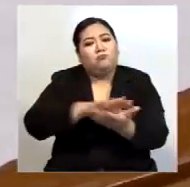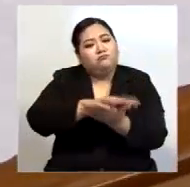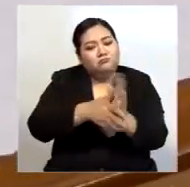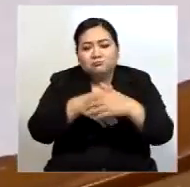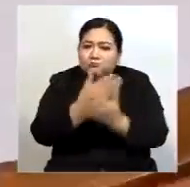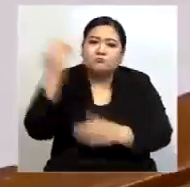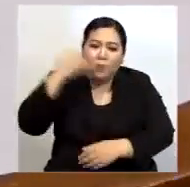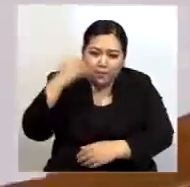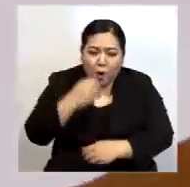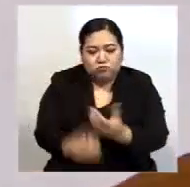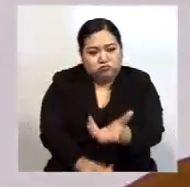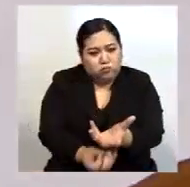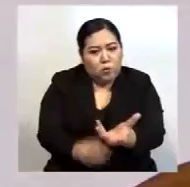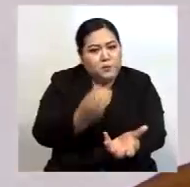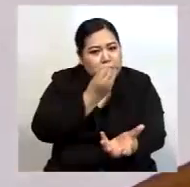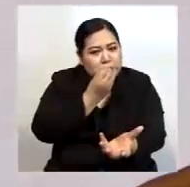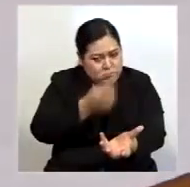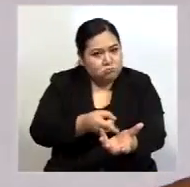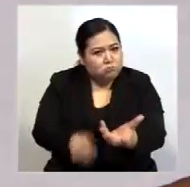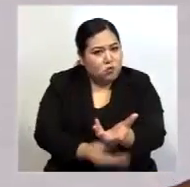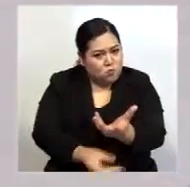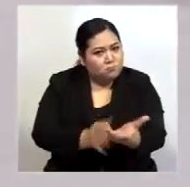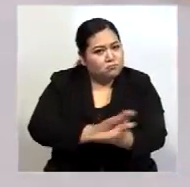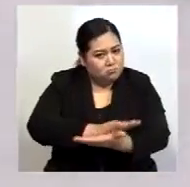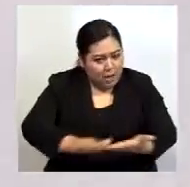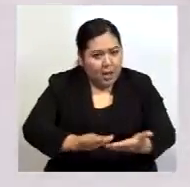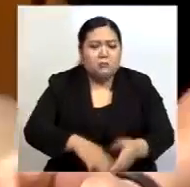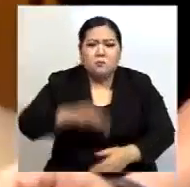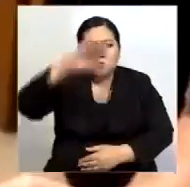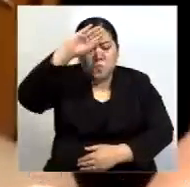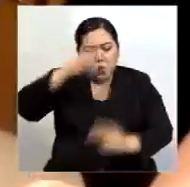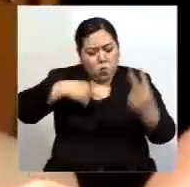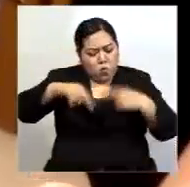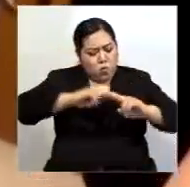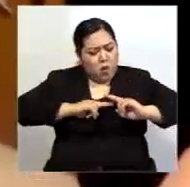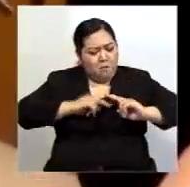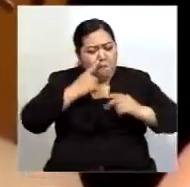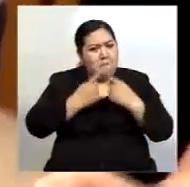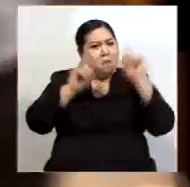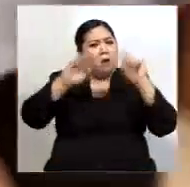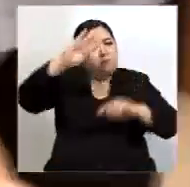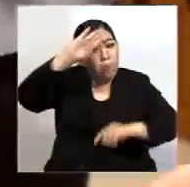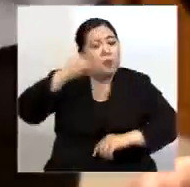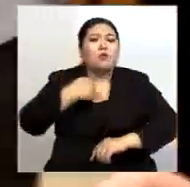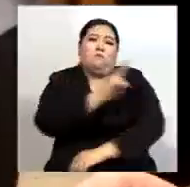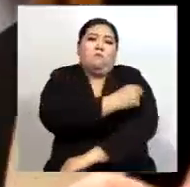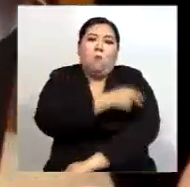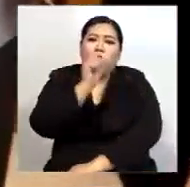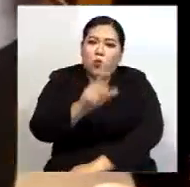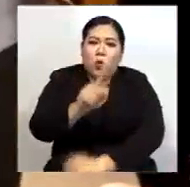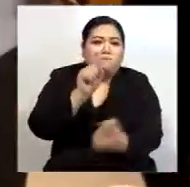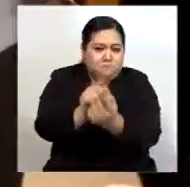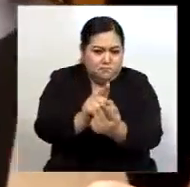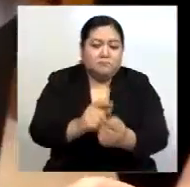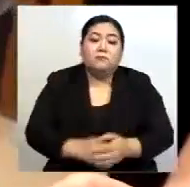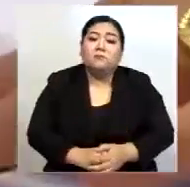สังเกตตัวเองหากพบว่ามีอาการผิดปกติรีบไปพบแพทย์ทันทีสำหรับในพื้นที่ขององค์การบริหารส่วนจังหวัดนครปฐม